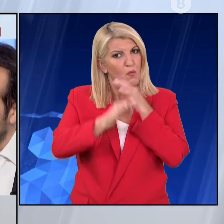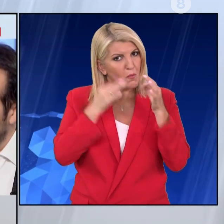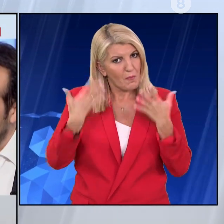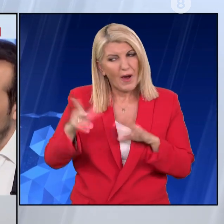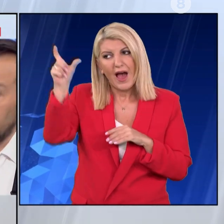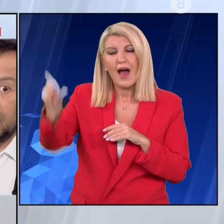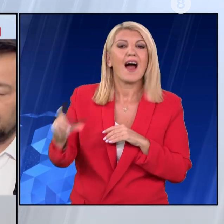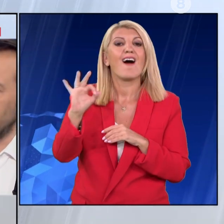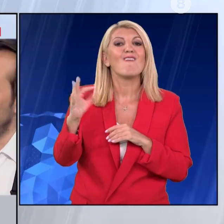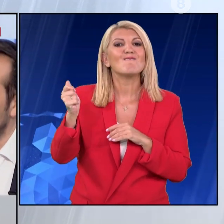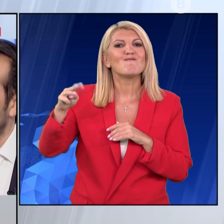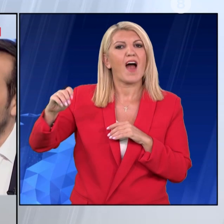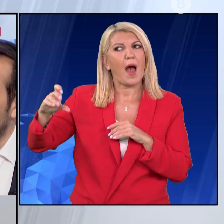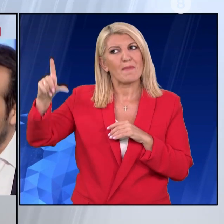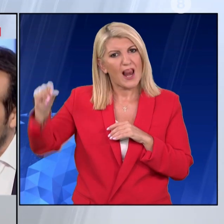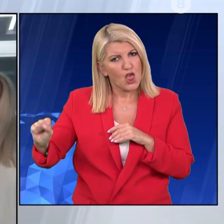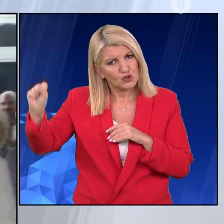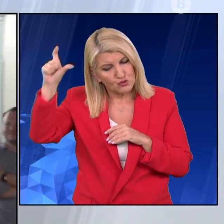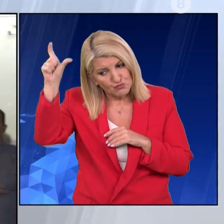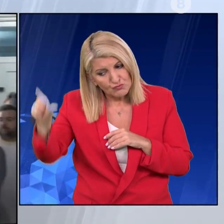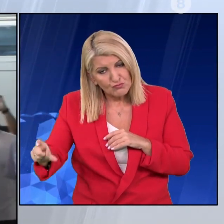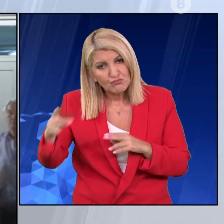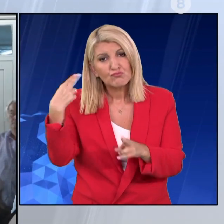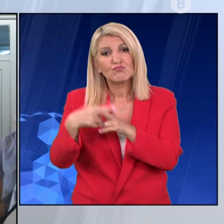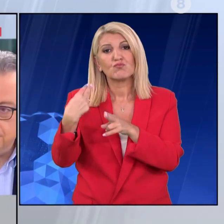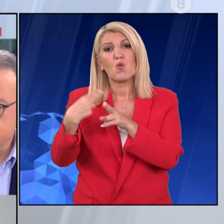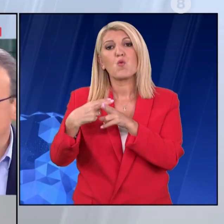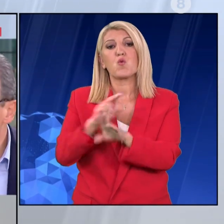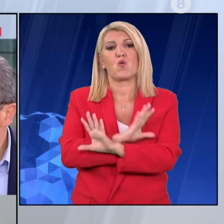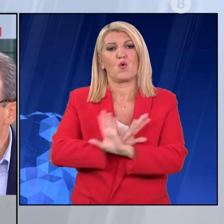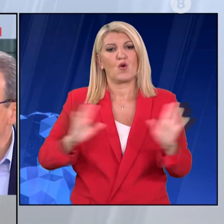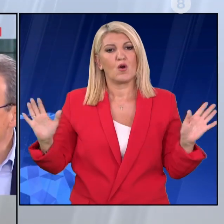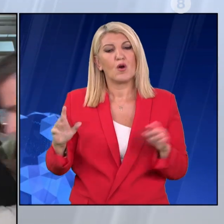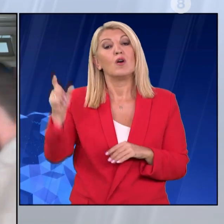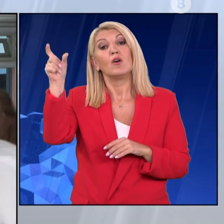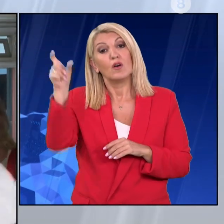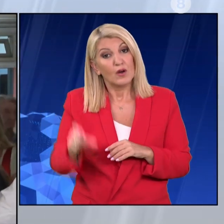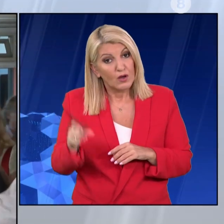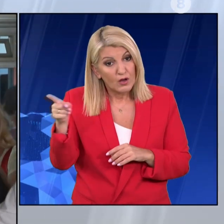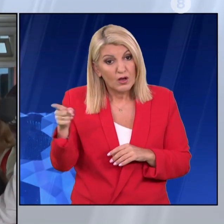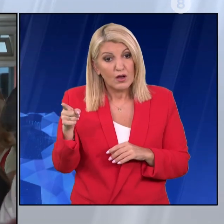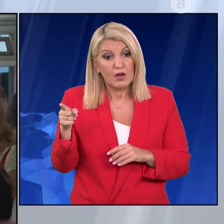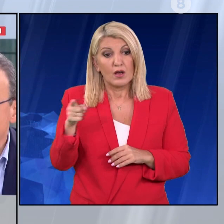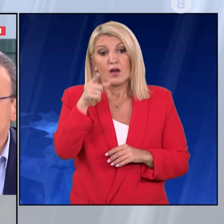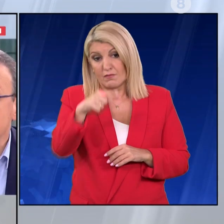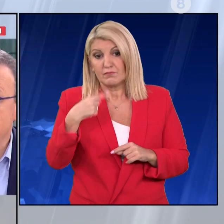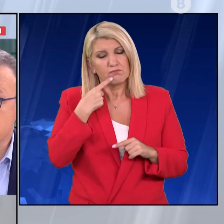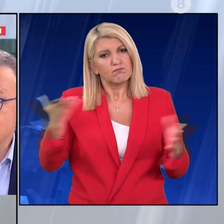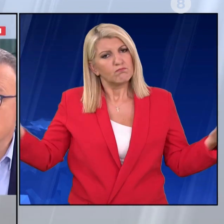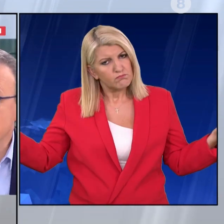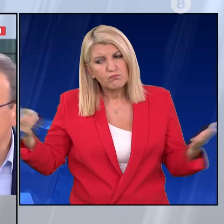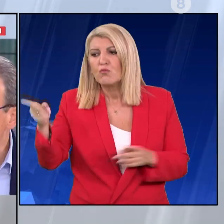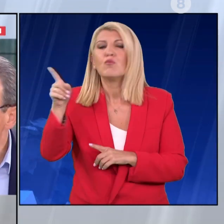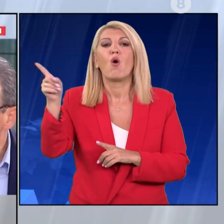επιδόσεις του και την αξιοσύνη με την οποία στάθηκε είμαι στην διάθεση του της επόμενου επόμενης προέδρου του συριζα ως μέλλος